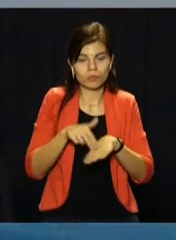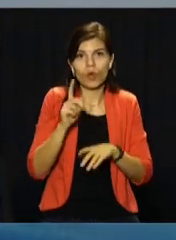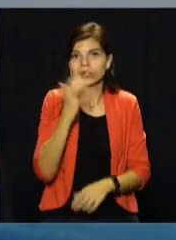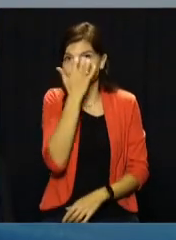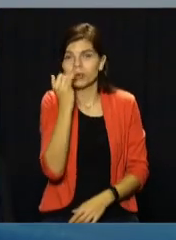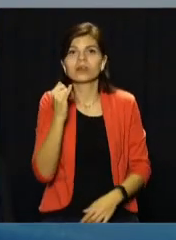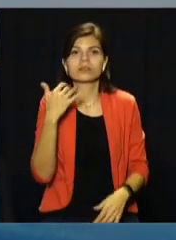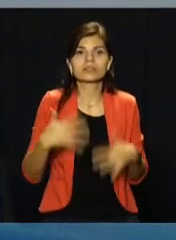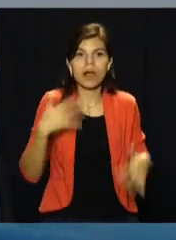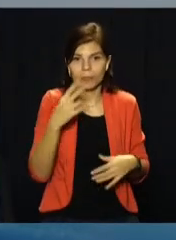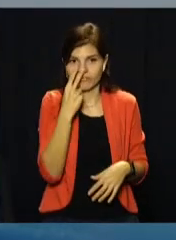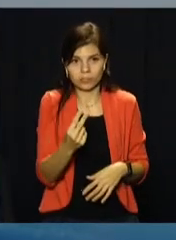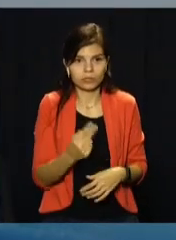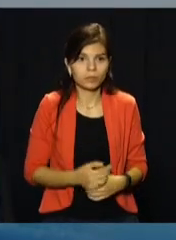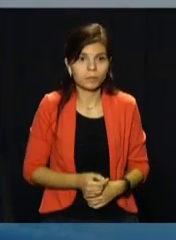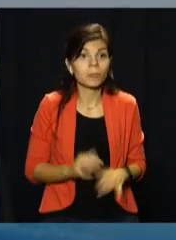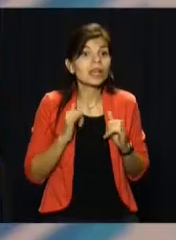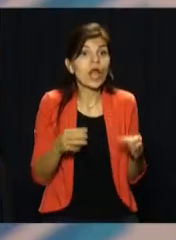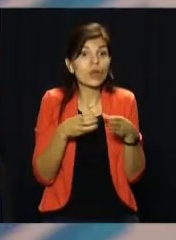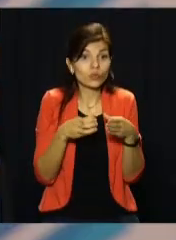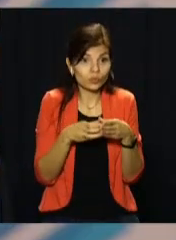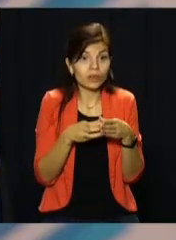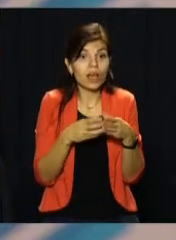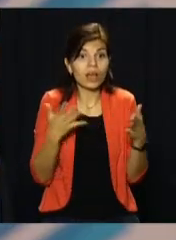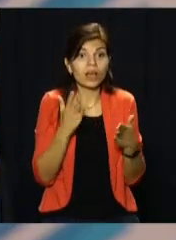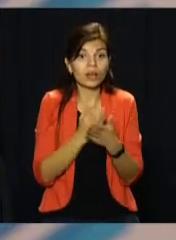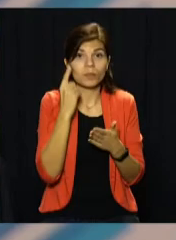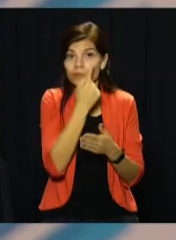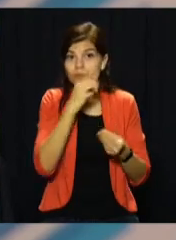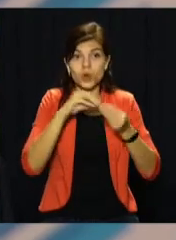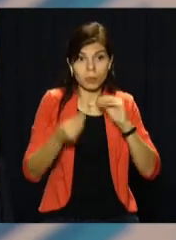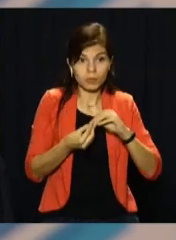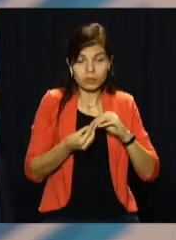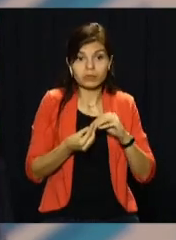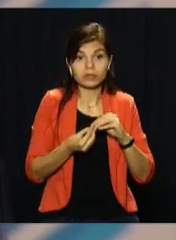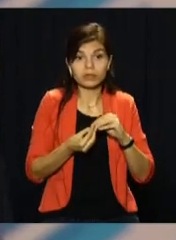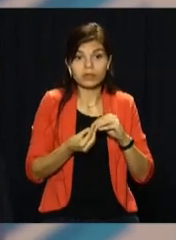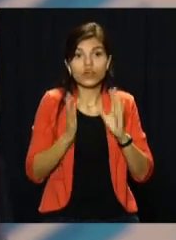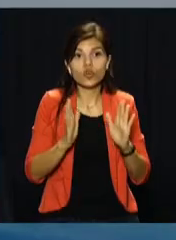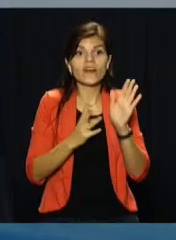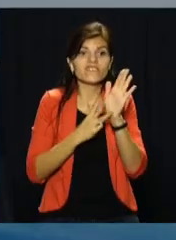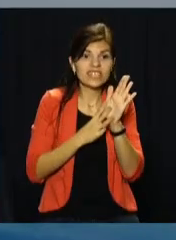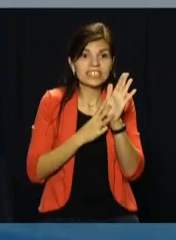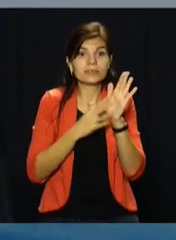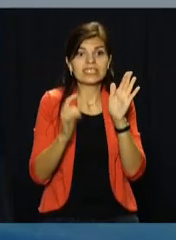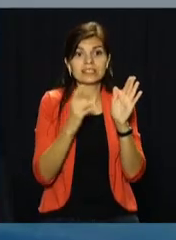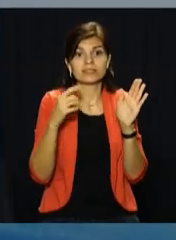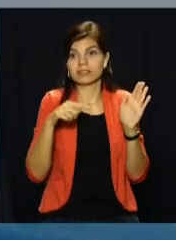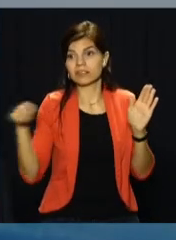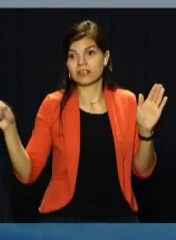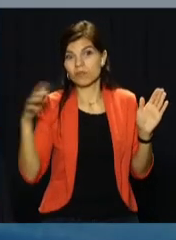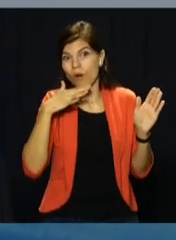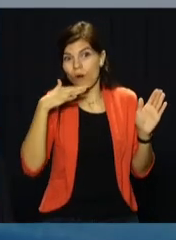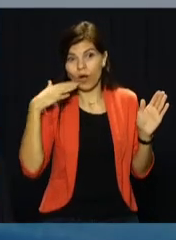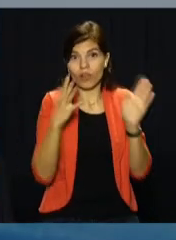для зручного комфортного голосування, як вже багато років організації, які спостерігають за виборчим процесом,